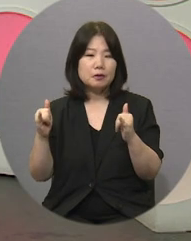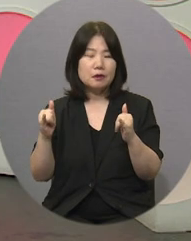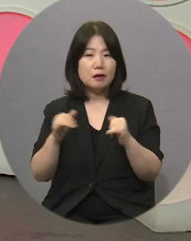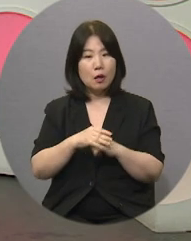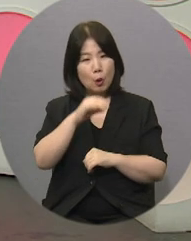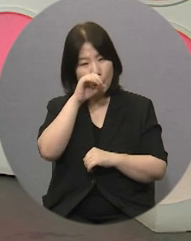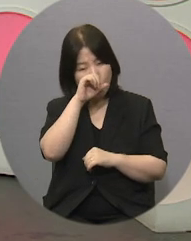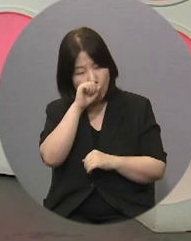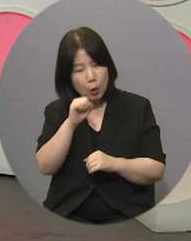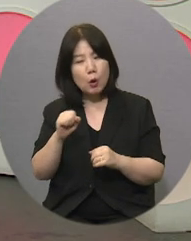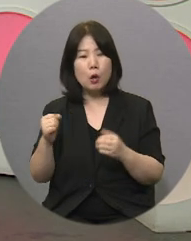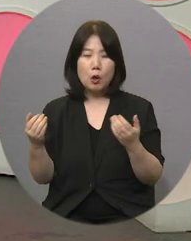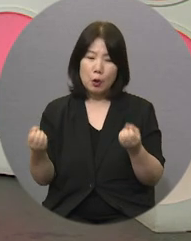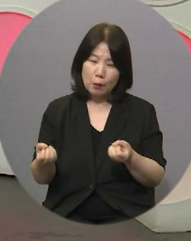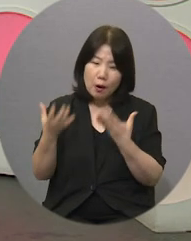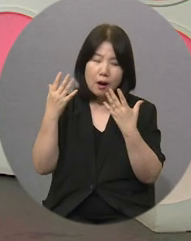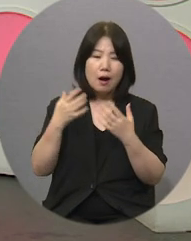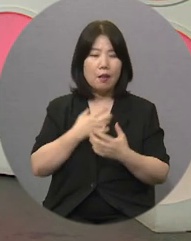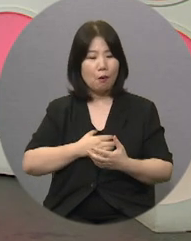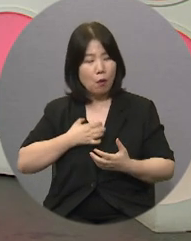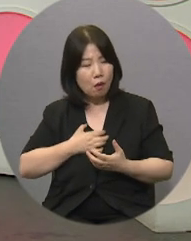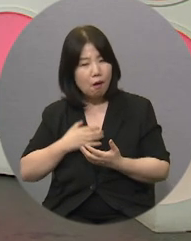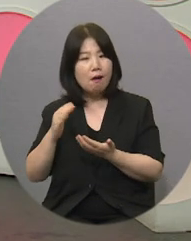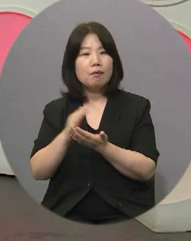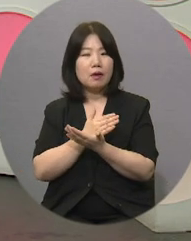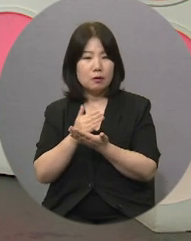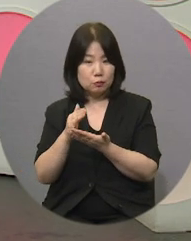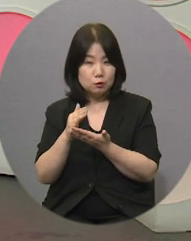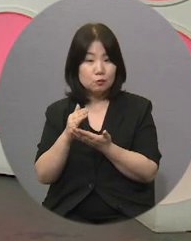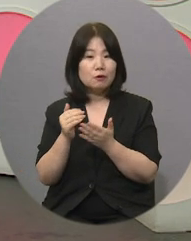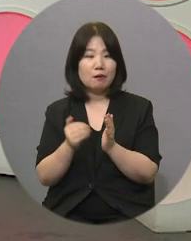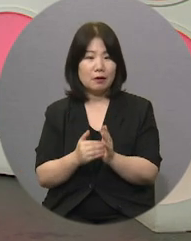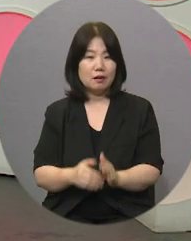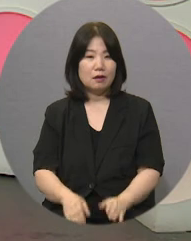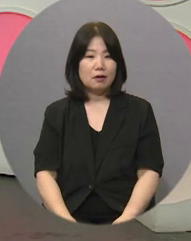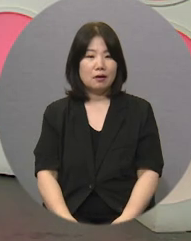일을 함께 축하하고 걱정거리를 나누었습니다.